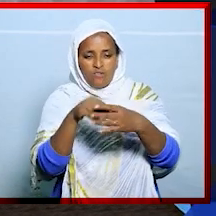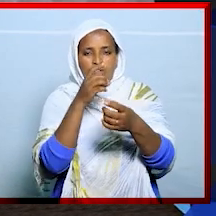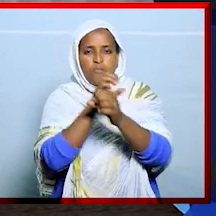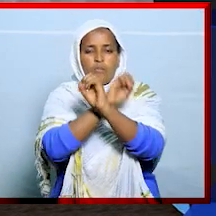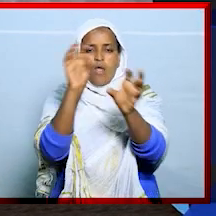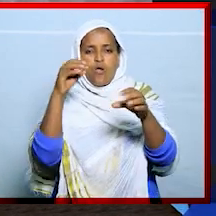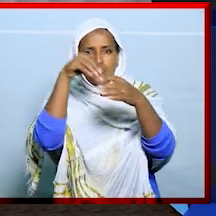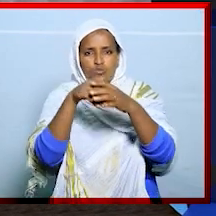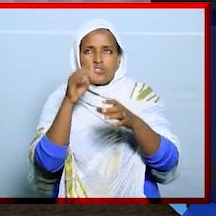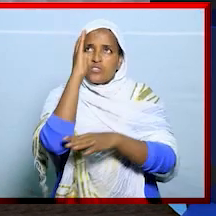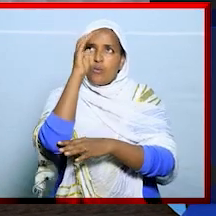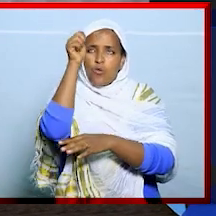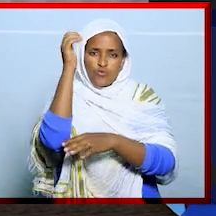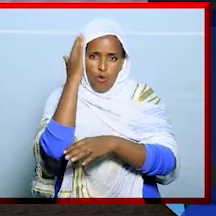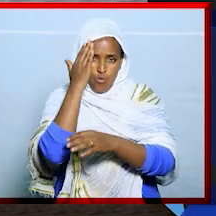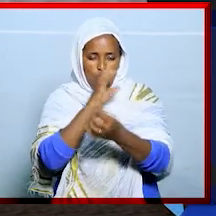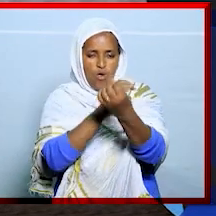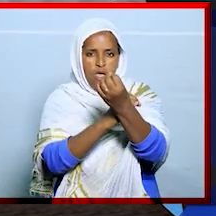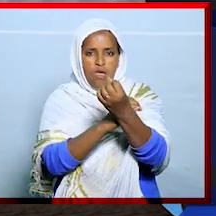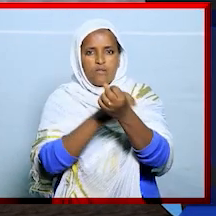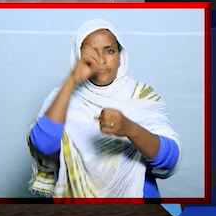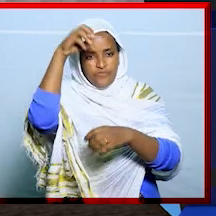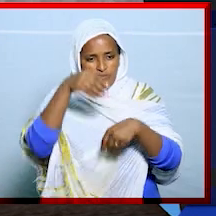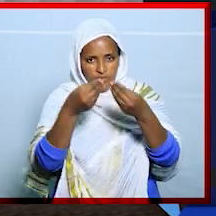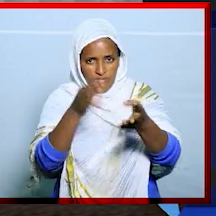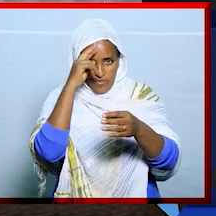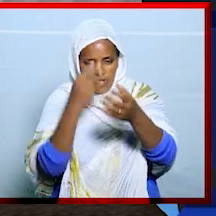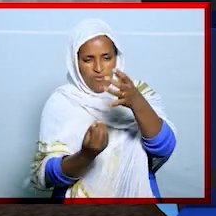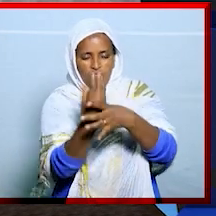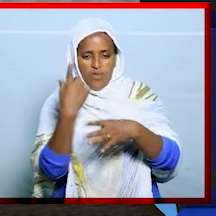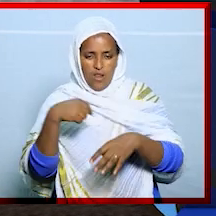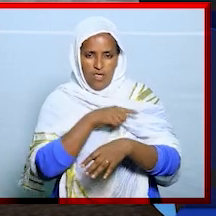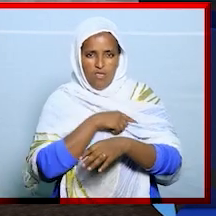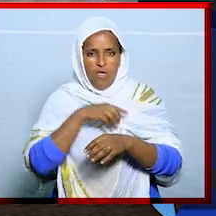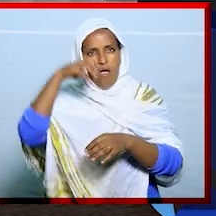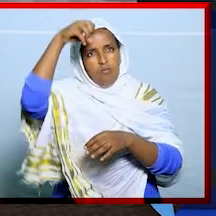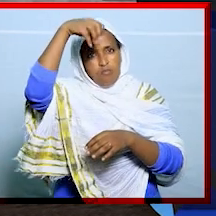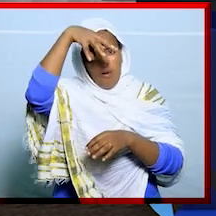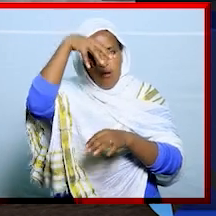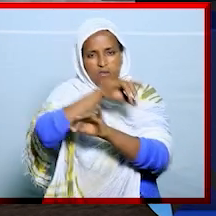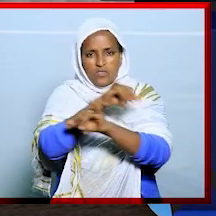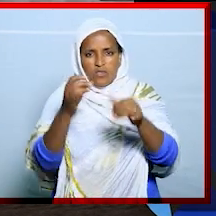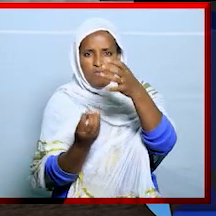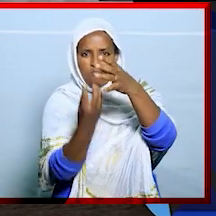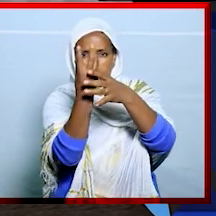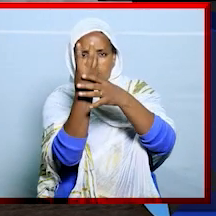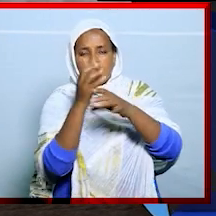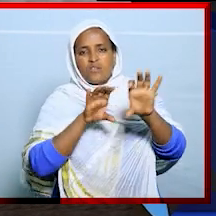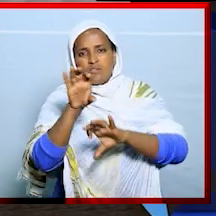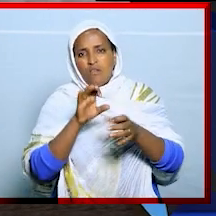ውስጥ ከዛ ከተፈጠረው ብርሃን እርሱ ባወቀ በሰጣት ክሂል ኃይል እያመነጨች ለኛ እንደ አምፖል እንደ